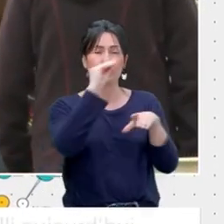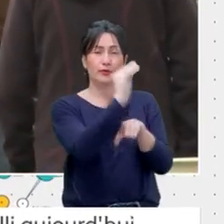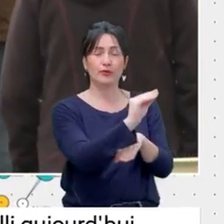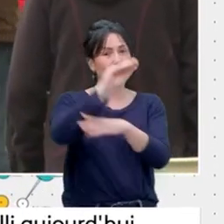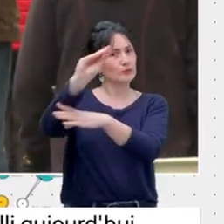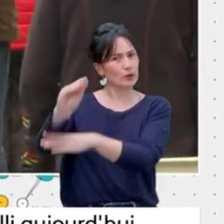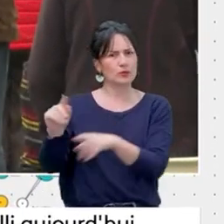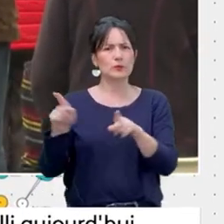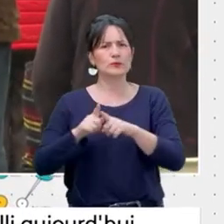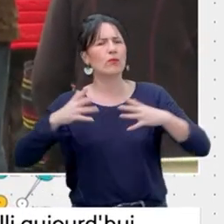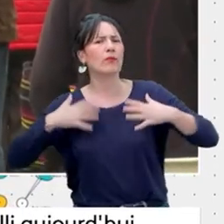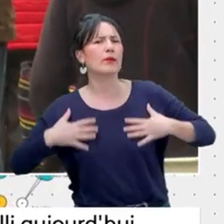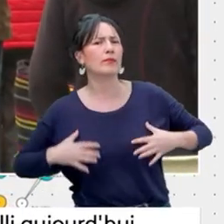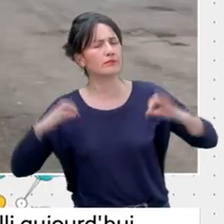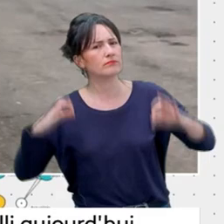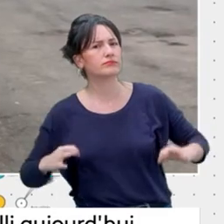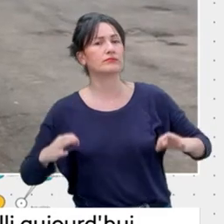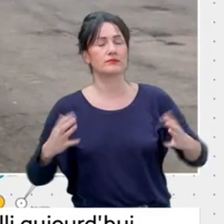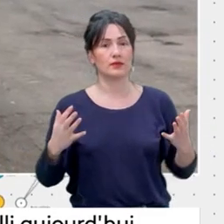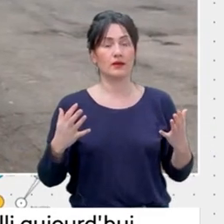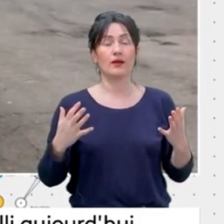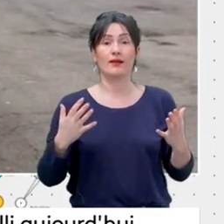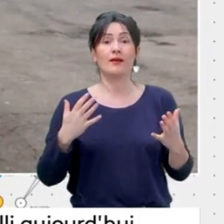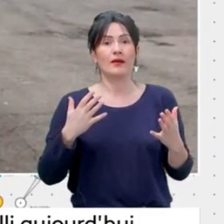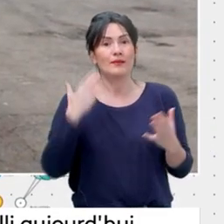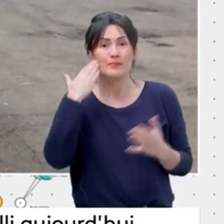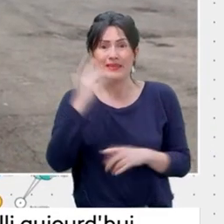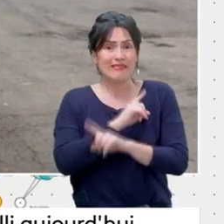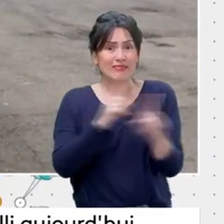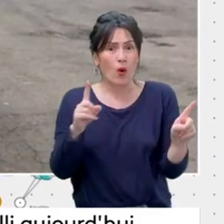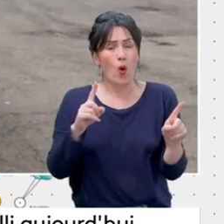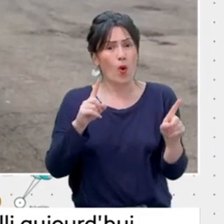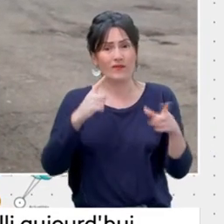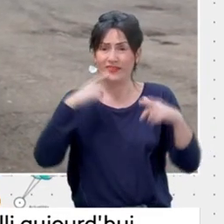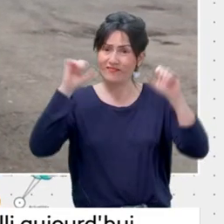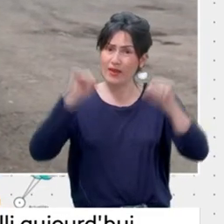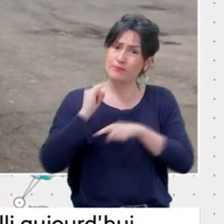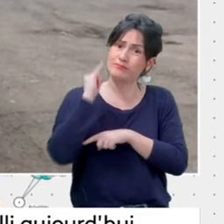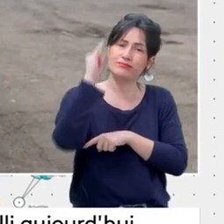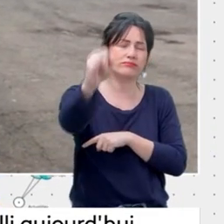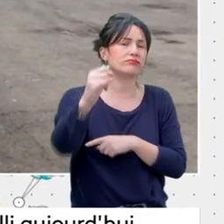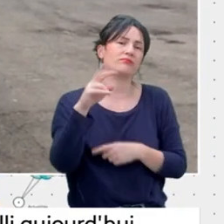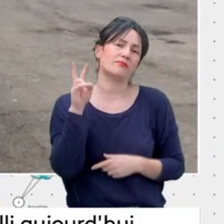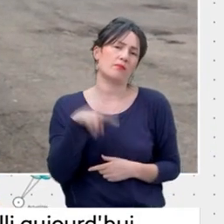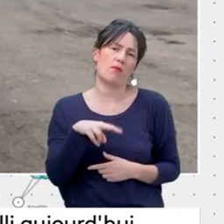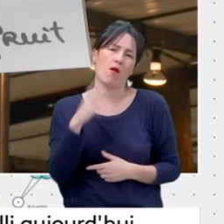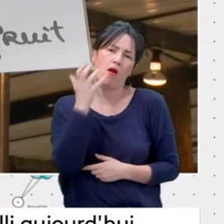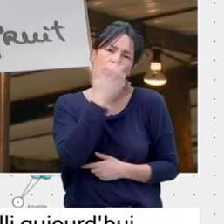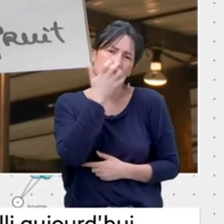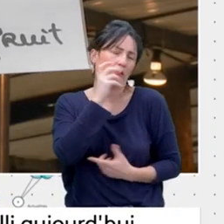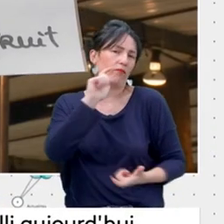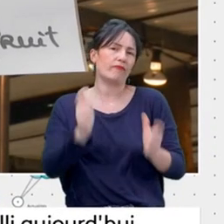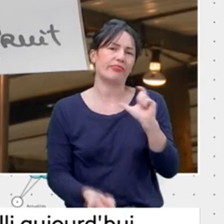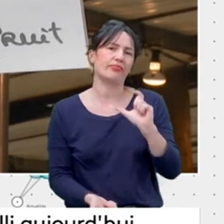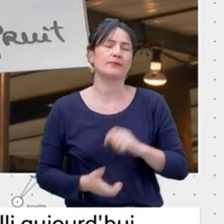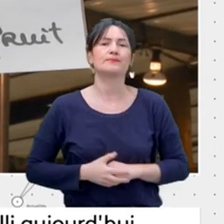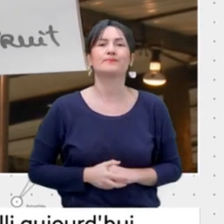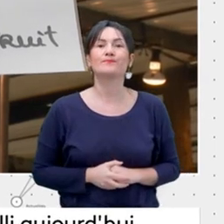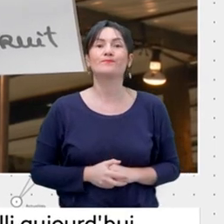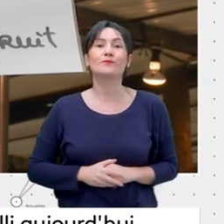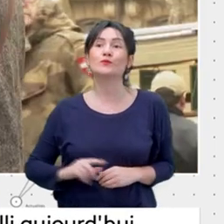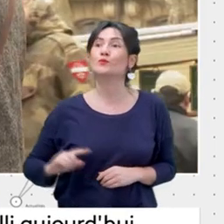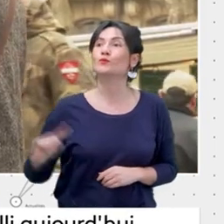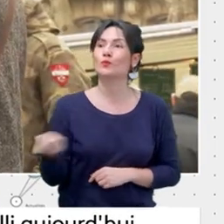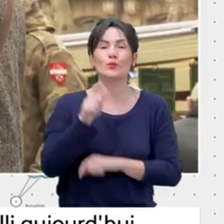bons comportements puissent réouvrir. Sinon, pour les producteurs locaux, grands, moyens ou petits, ça serait une catastrophe. Donc, je pense que tous les